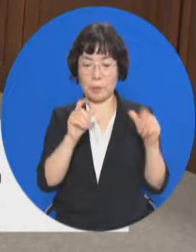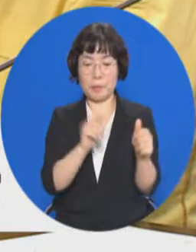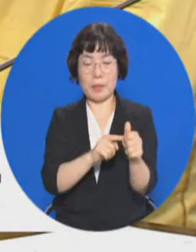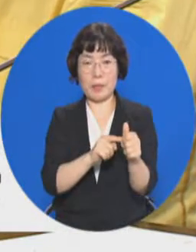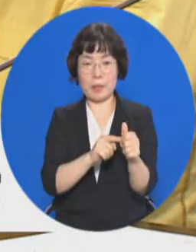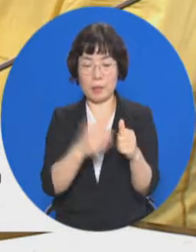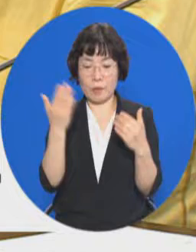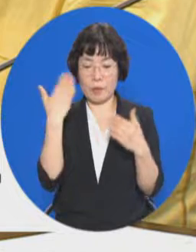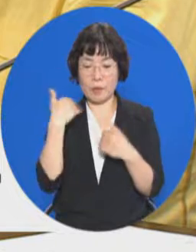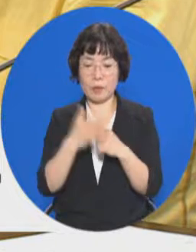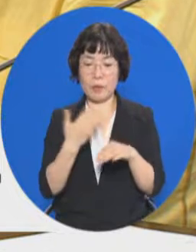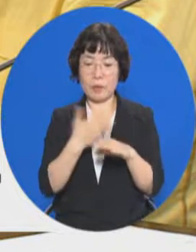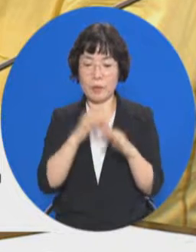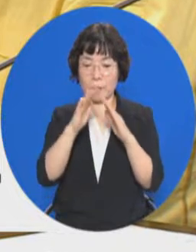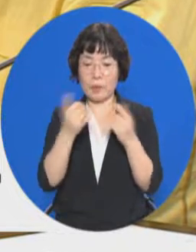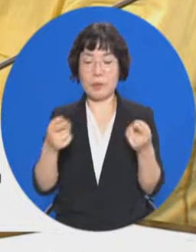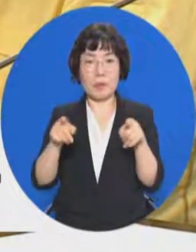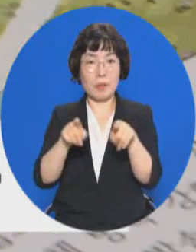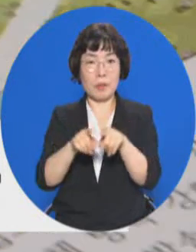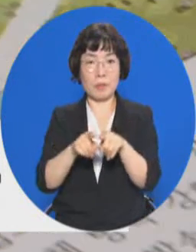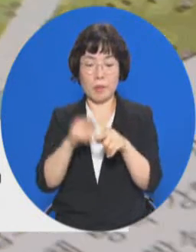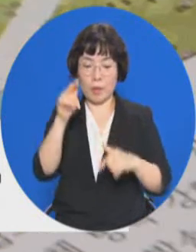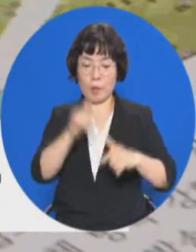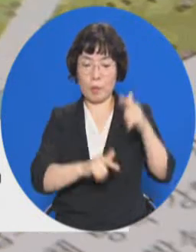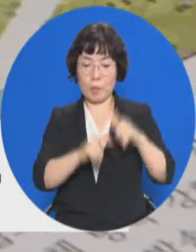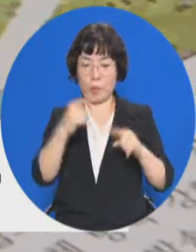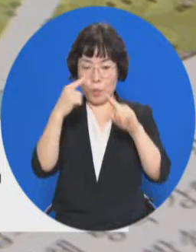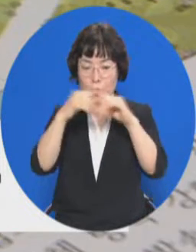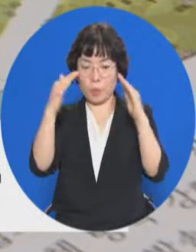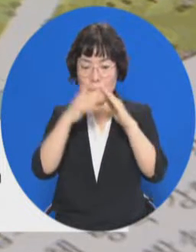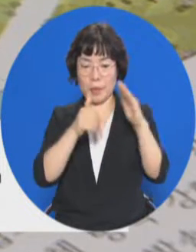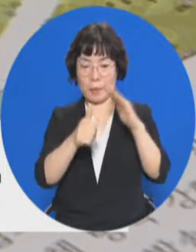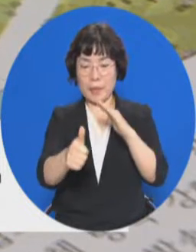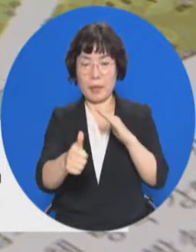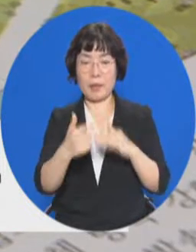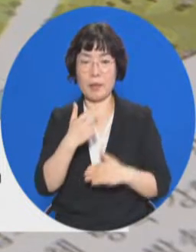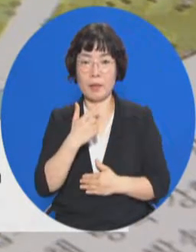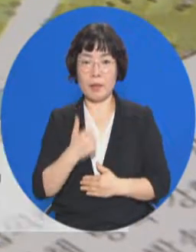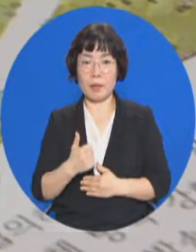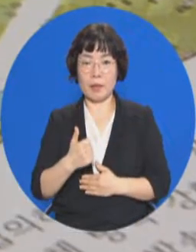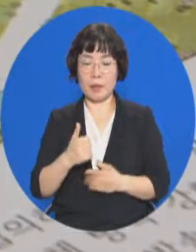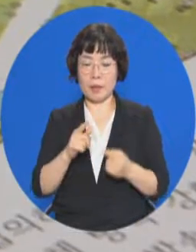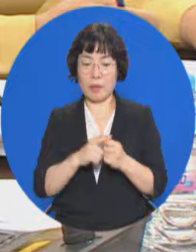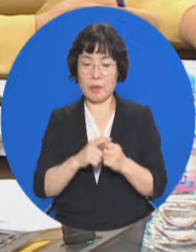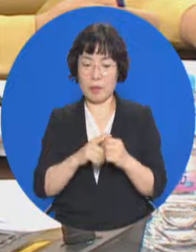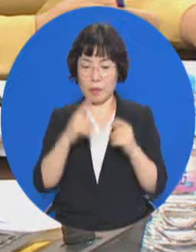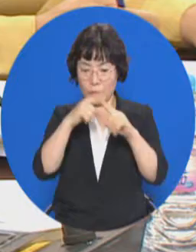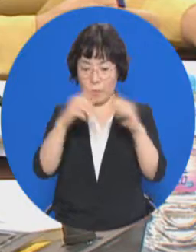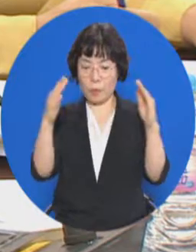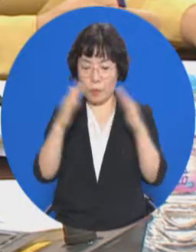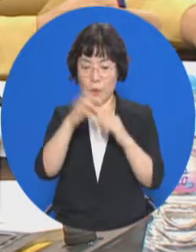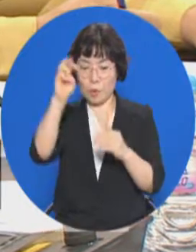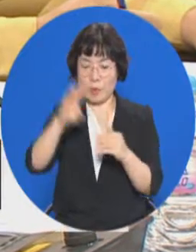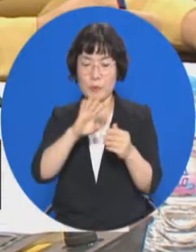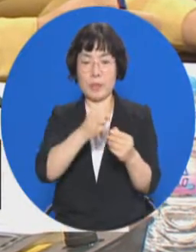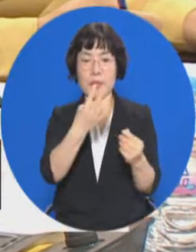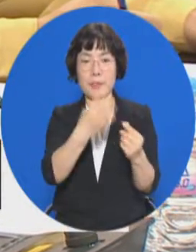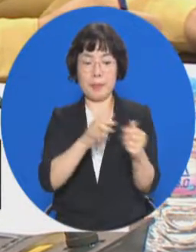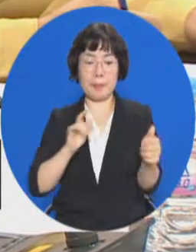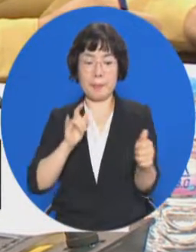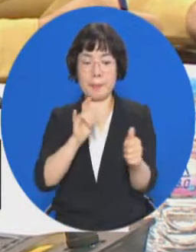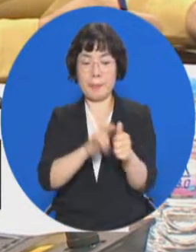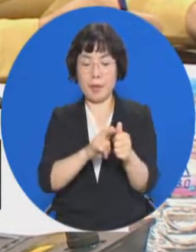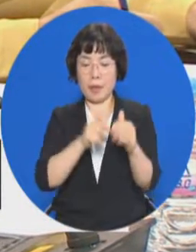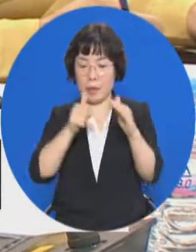A씨는 최근 또 다른 가족 한 명과 함께 목포의 한 교회를 다녀왔습니다. 그런데 해당 교회에 광주 43번